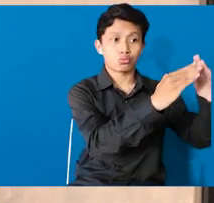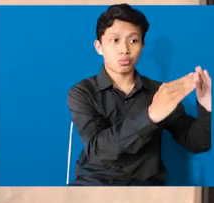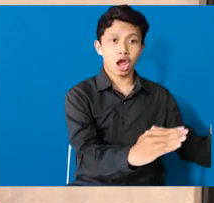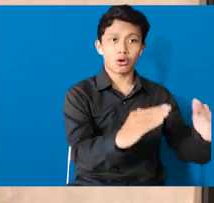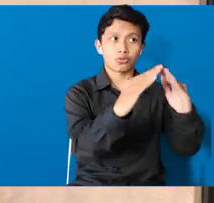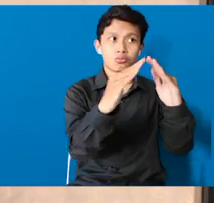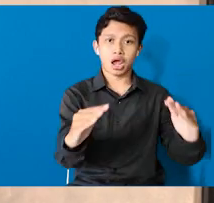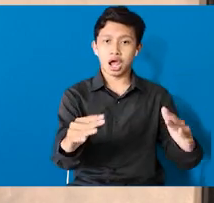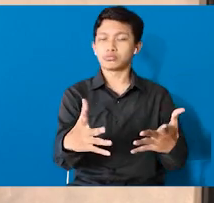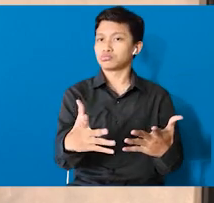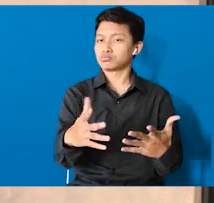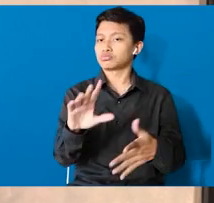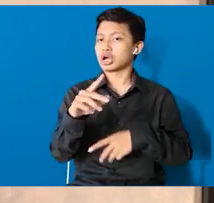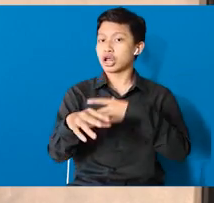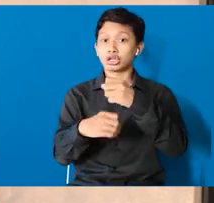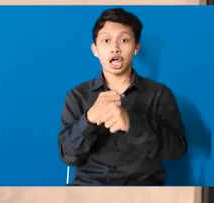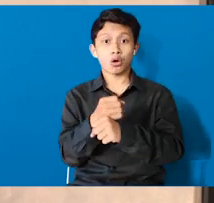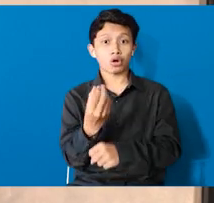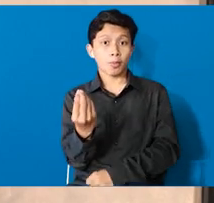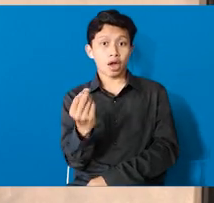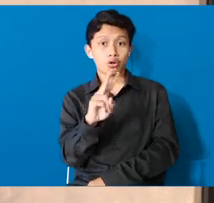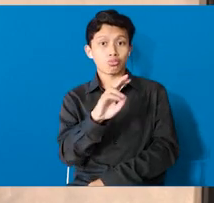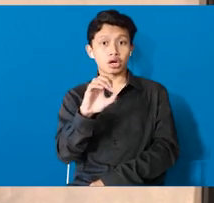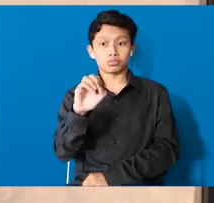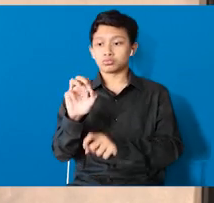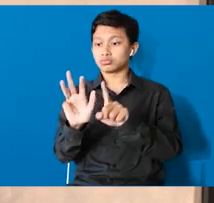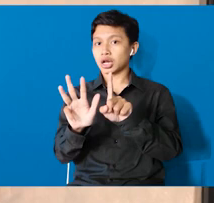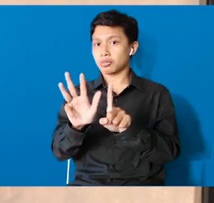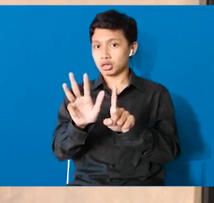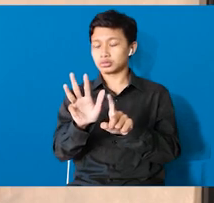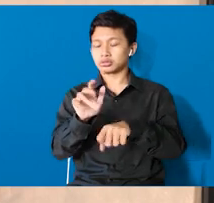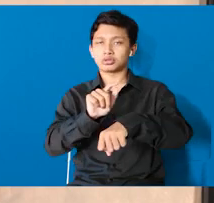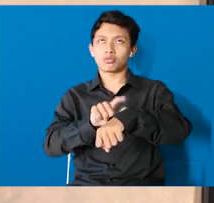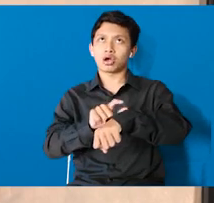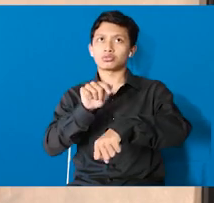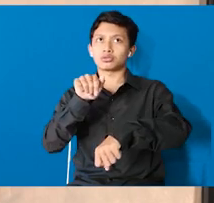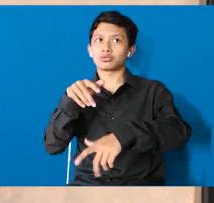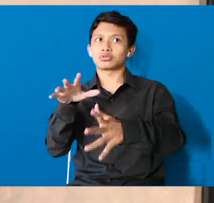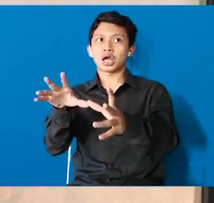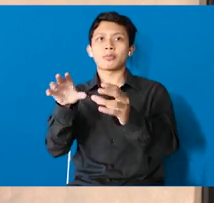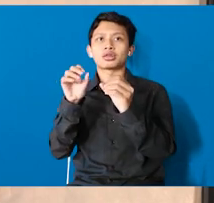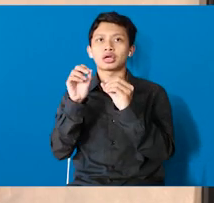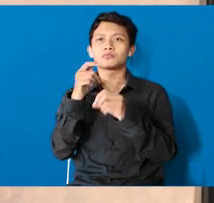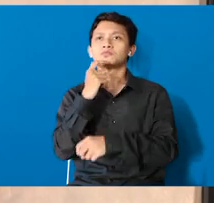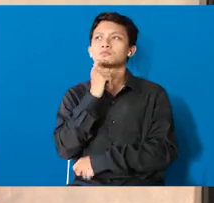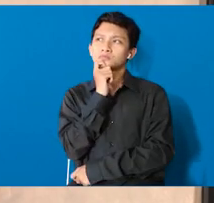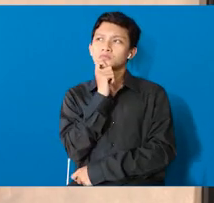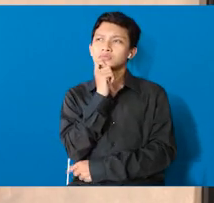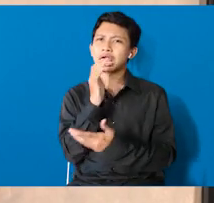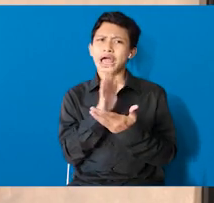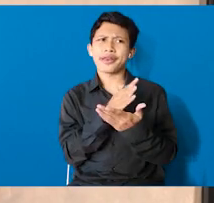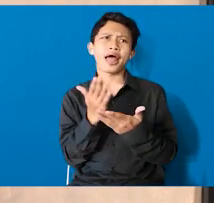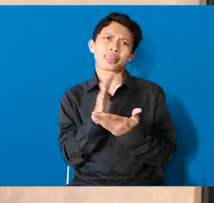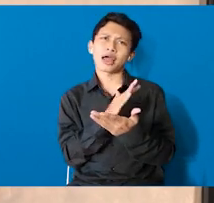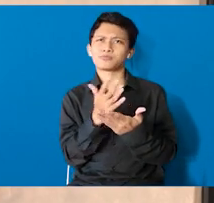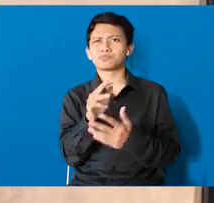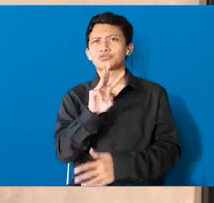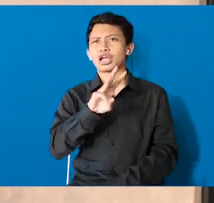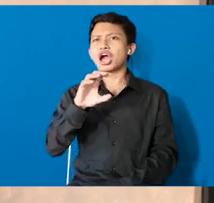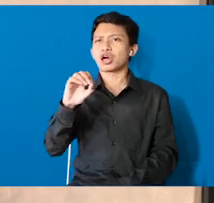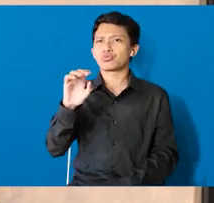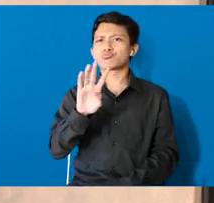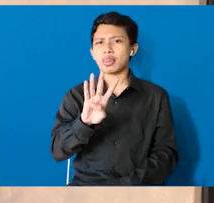tenaga kesehatan pada tahun 2019. Pada saat itu didapatkan data